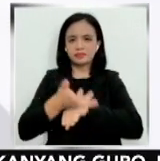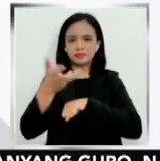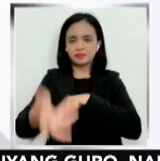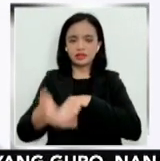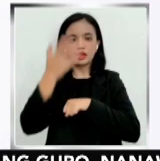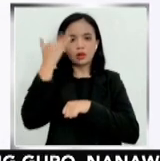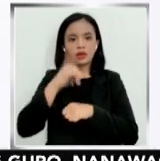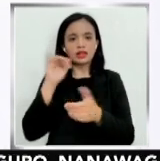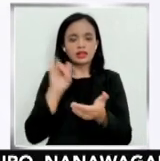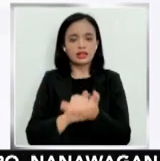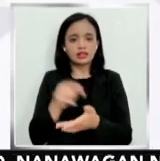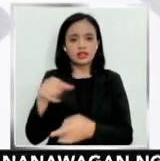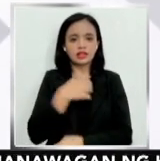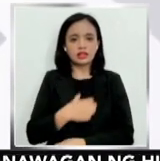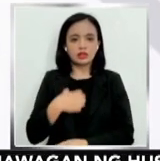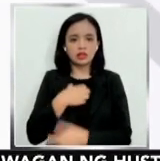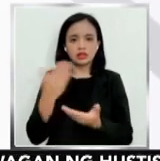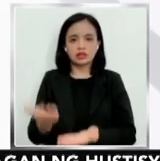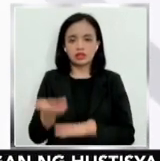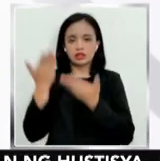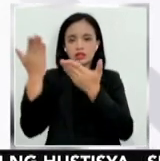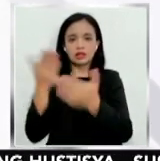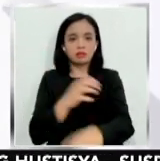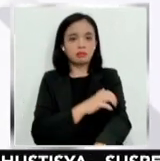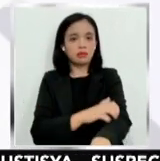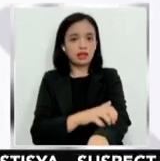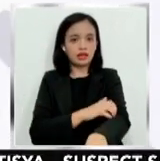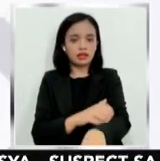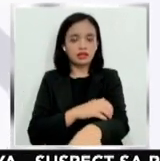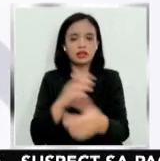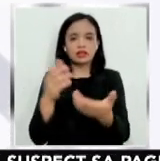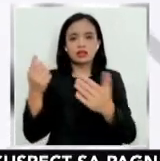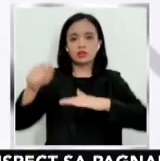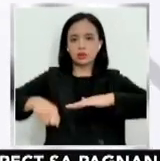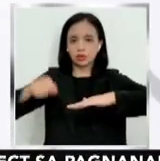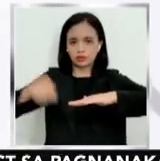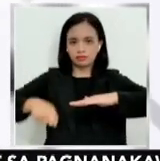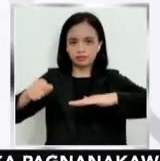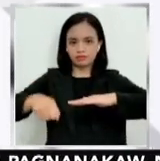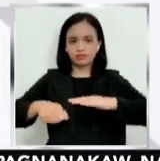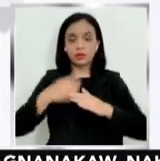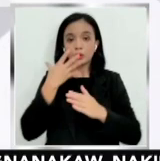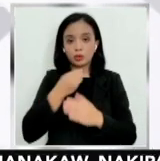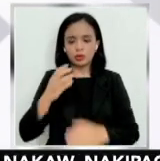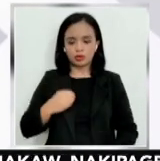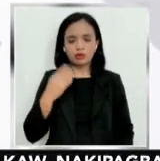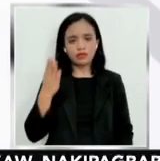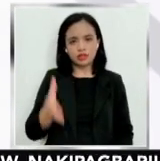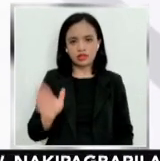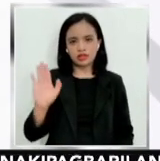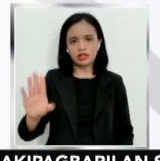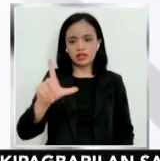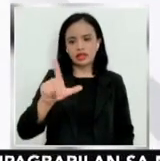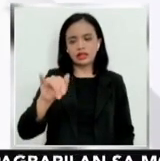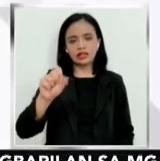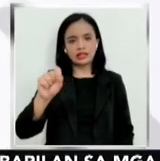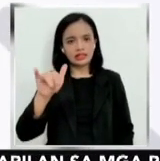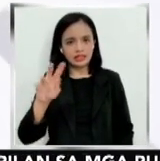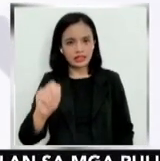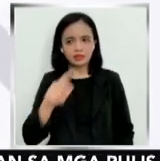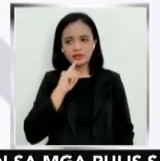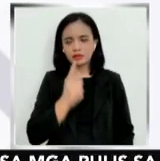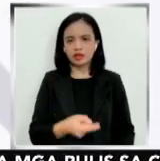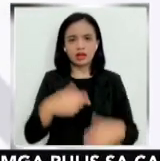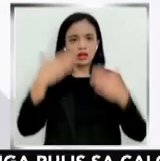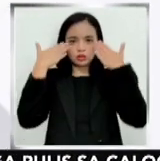na nila sa Makati Prosecutor's Office ang kanilang dating liaison officer. Pagdiin nito, wala raw silang kinalaman sa pag-apply ng